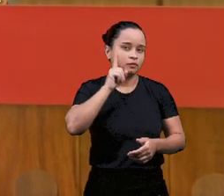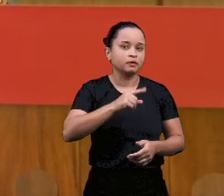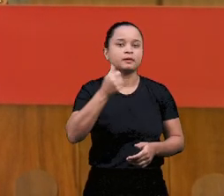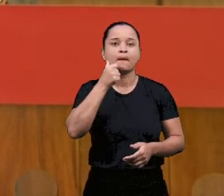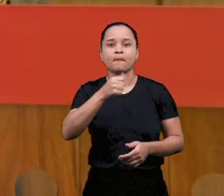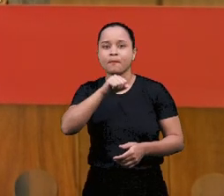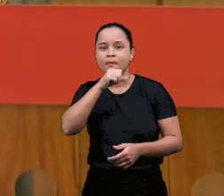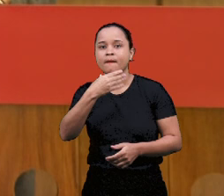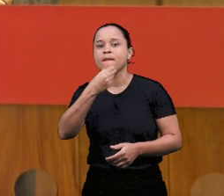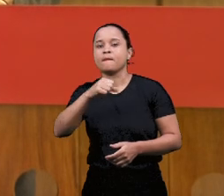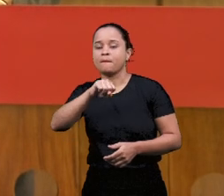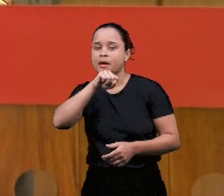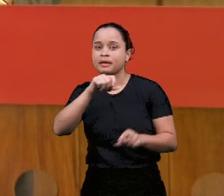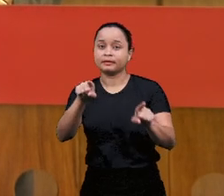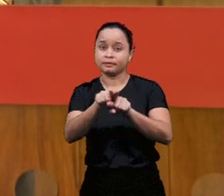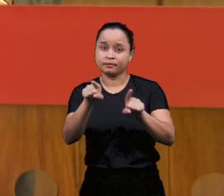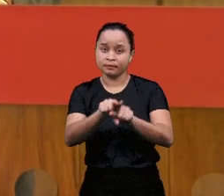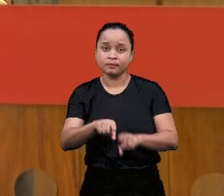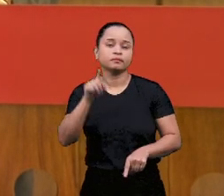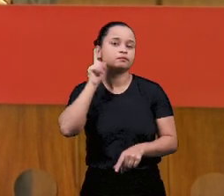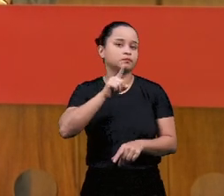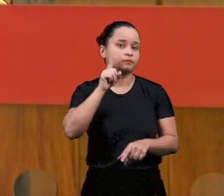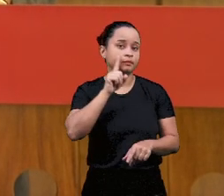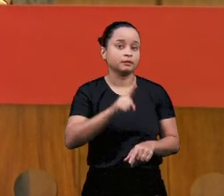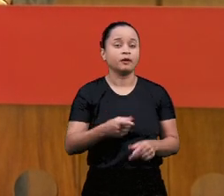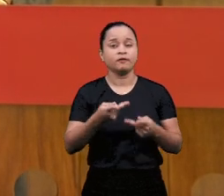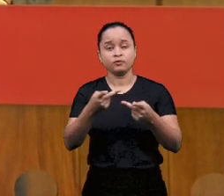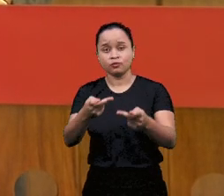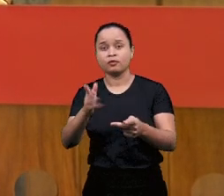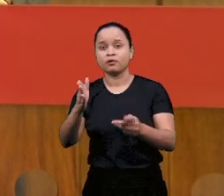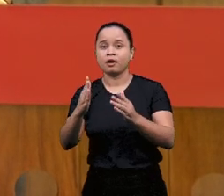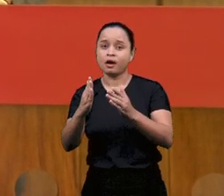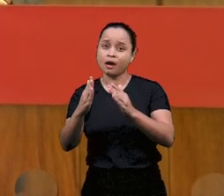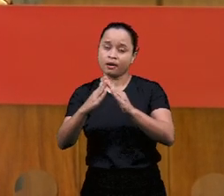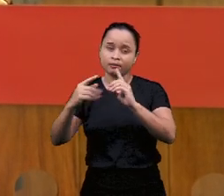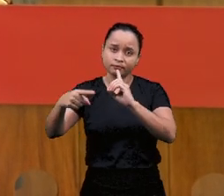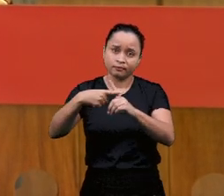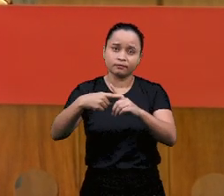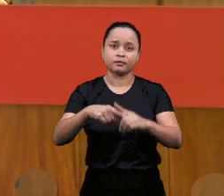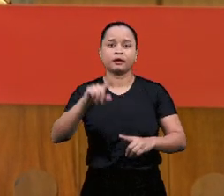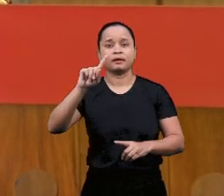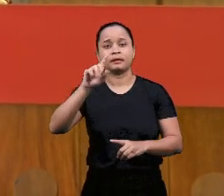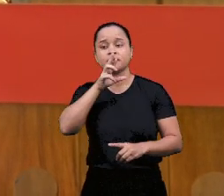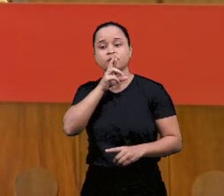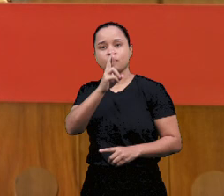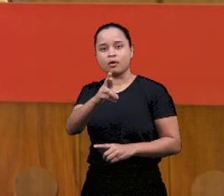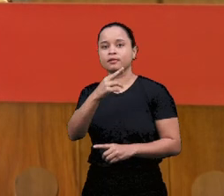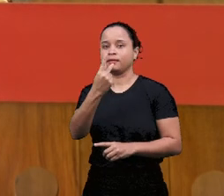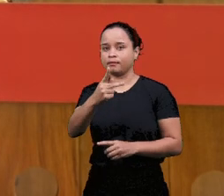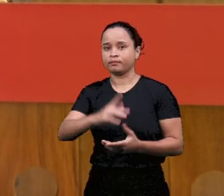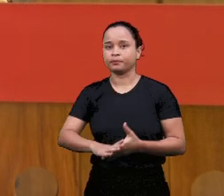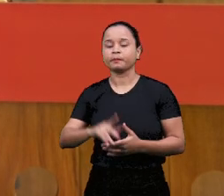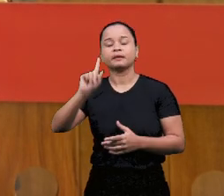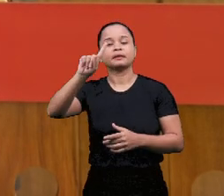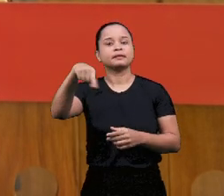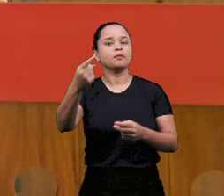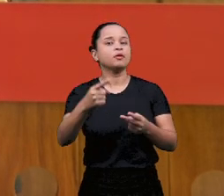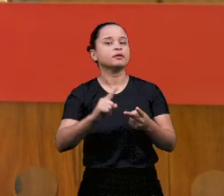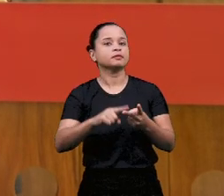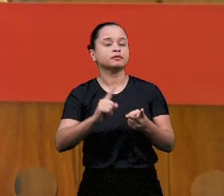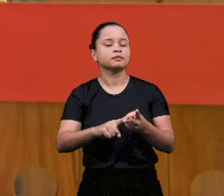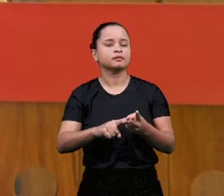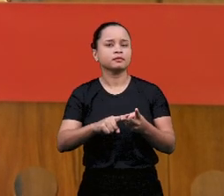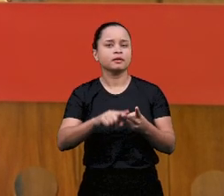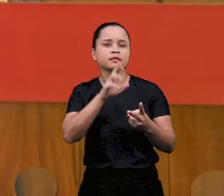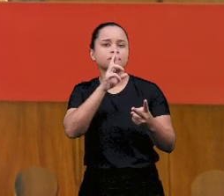l'église quelquefois, visiter l'église. Cette sœur va donner la réponse et ensuite, nous allons voir une réponse de notre